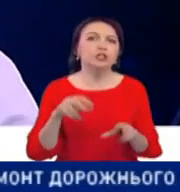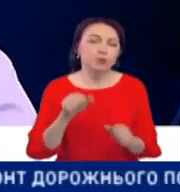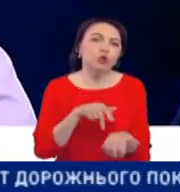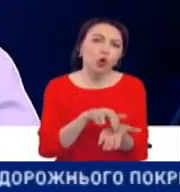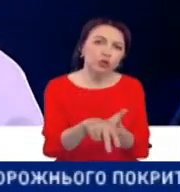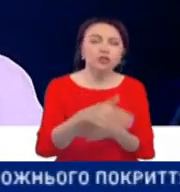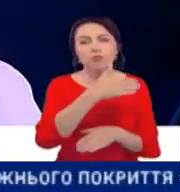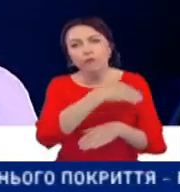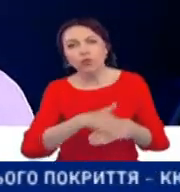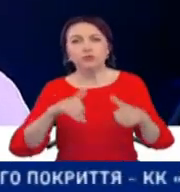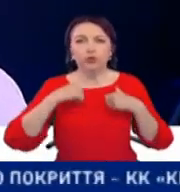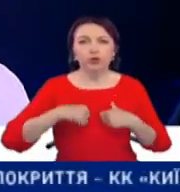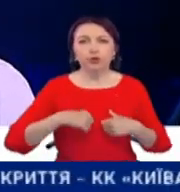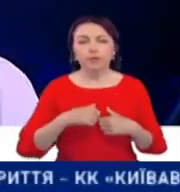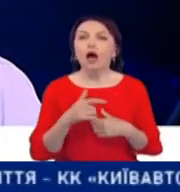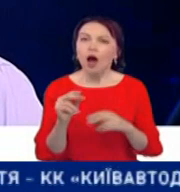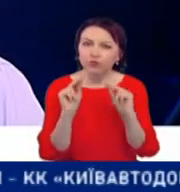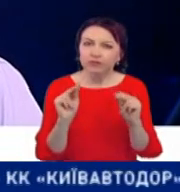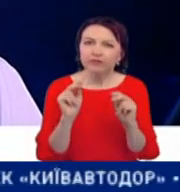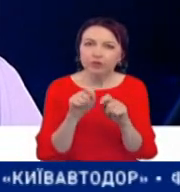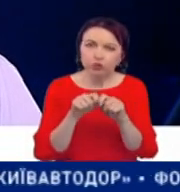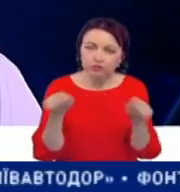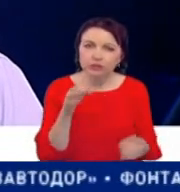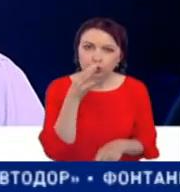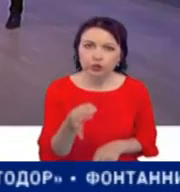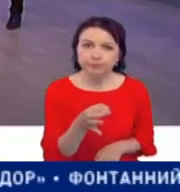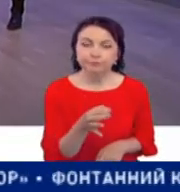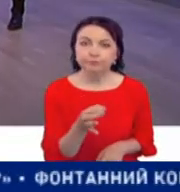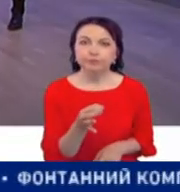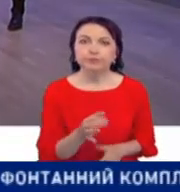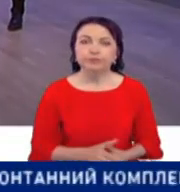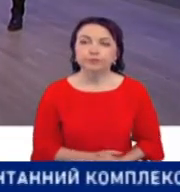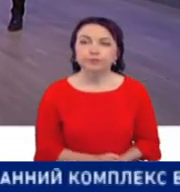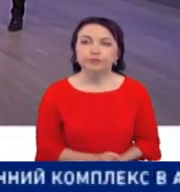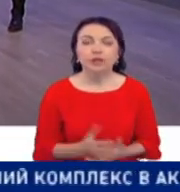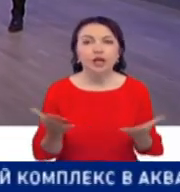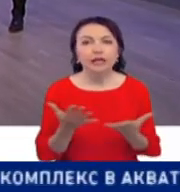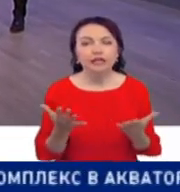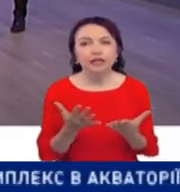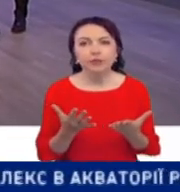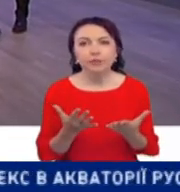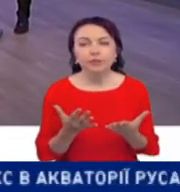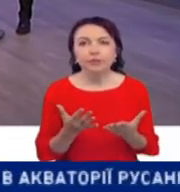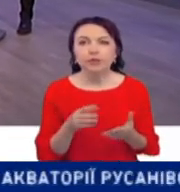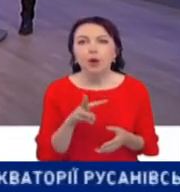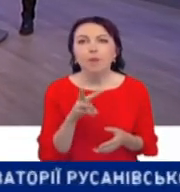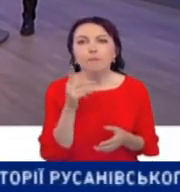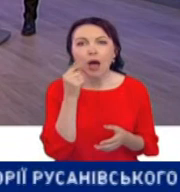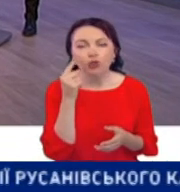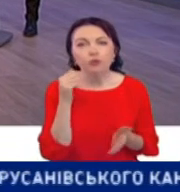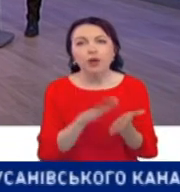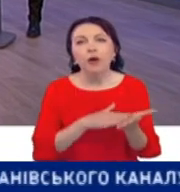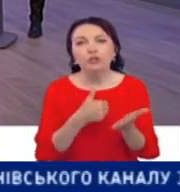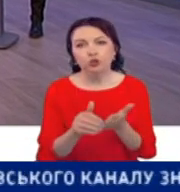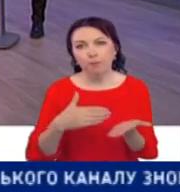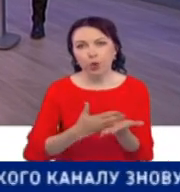дійсно принципові. Можете мені сказати тільки відверто, да, шановні, пане Андрію, пане Сергію, от яким медом в політиці намазано?